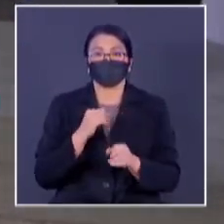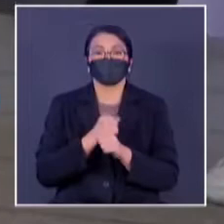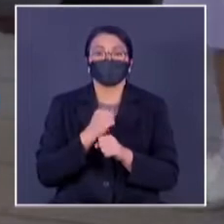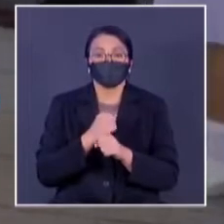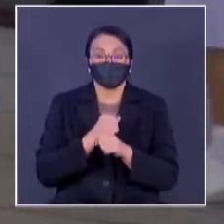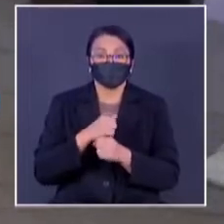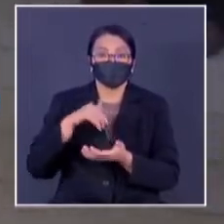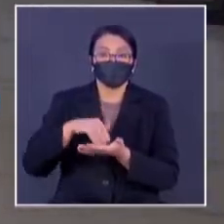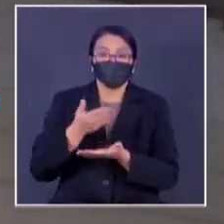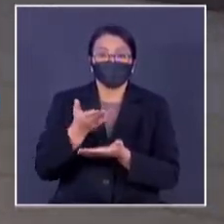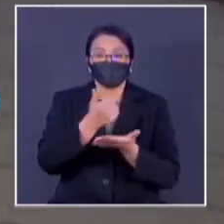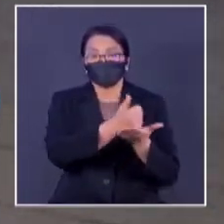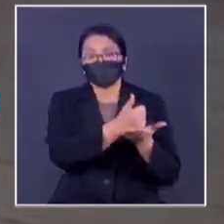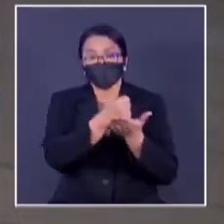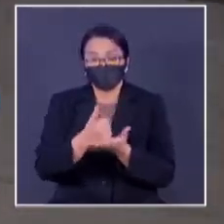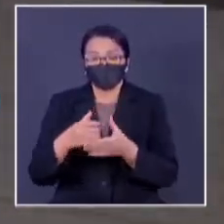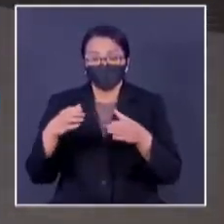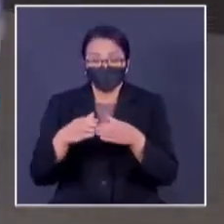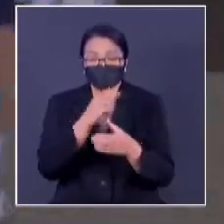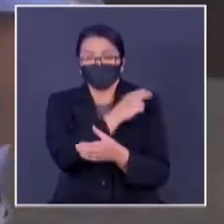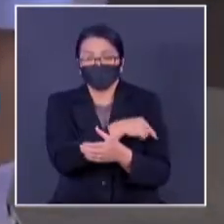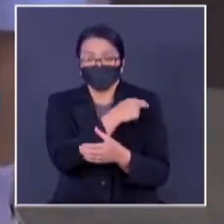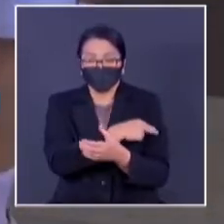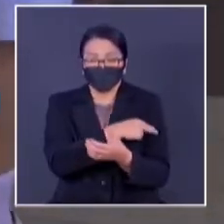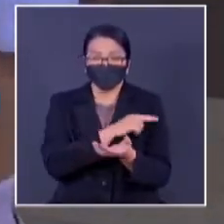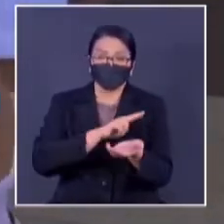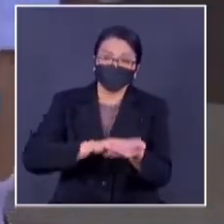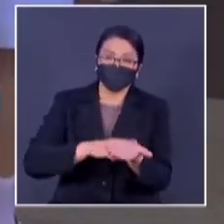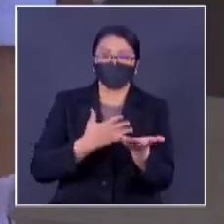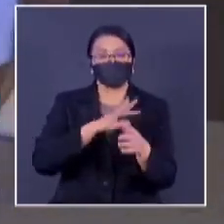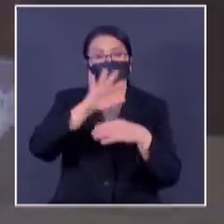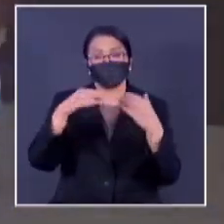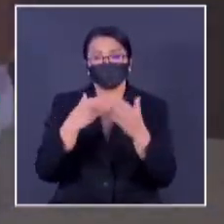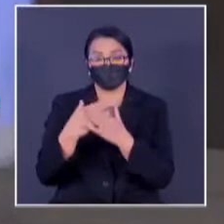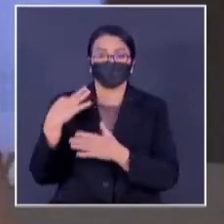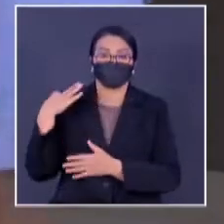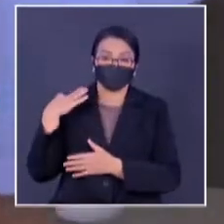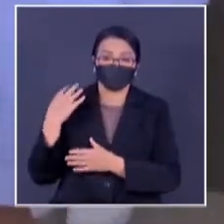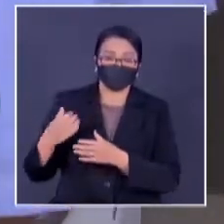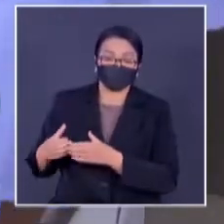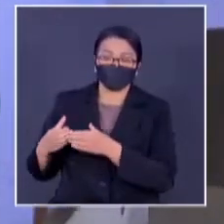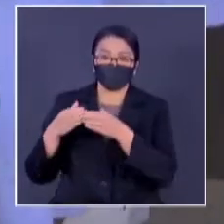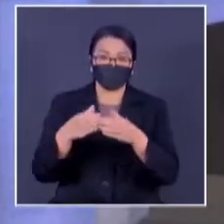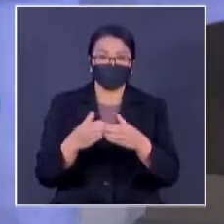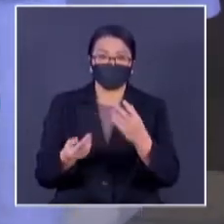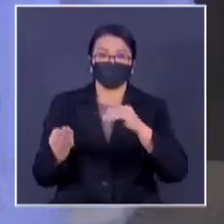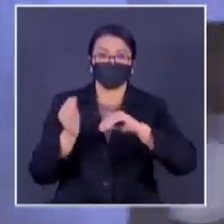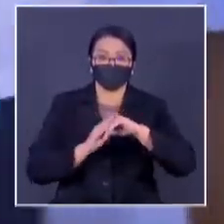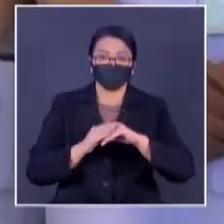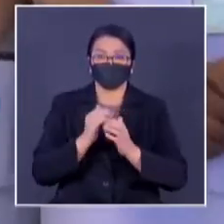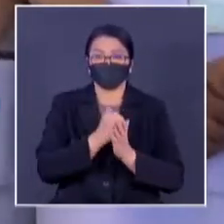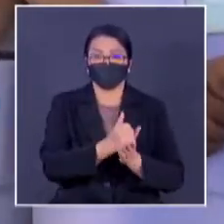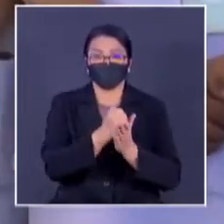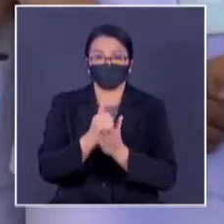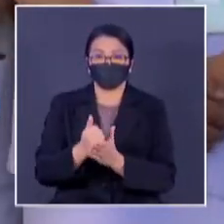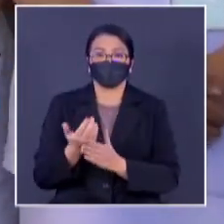กลางร้องขอกำลังเสริมบุคลากรทางการแพทย์ในหลายจังหวัดก็ยินดีอาสานะครับซึ่งบุคลากรที่ได้รับเสียงเพลง